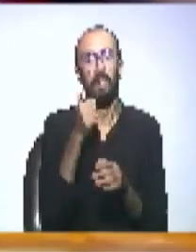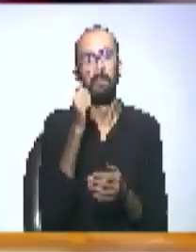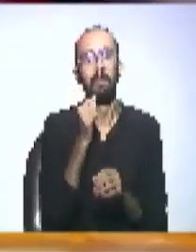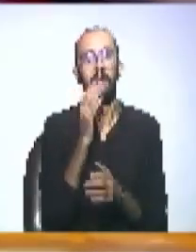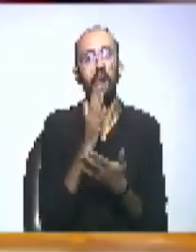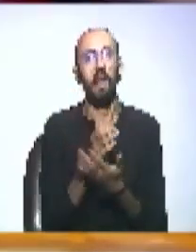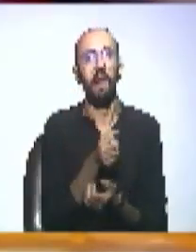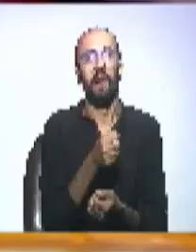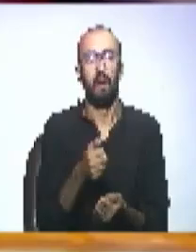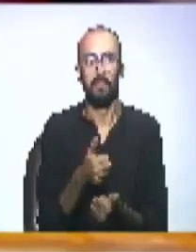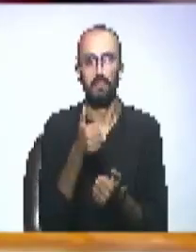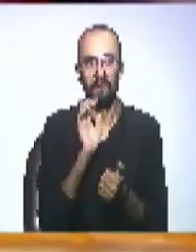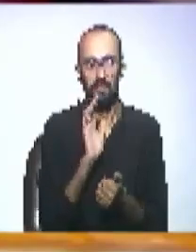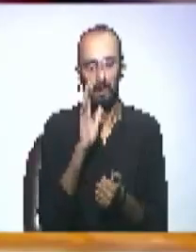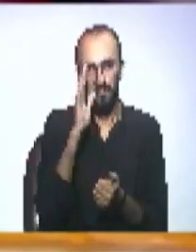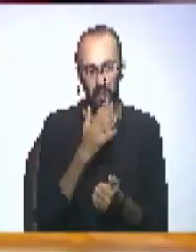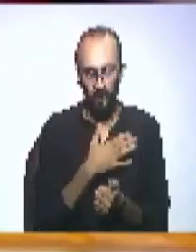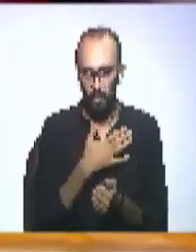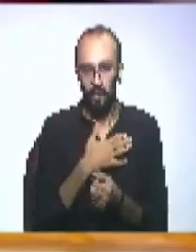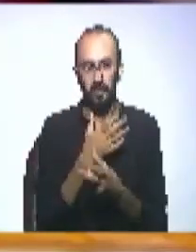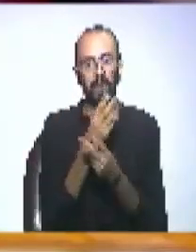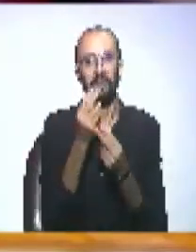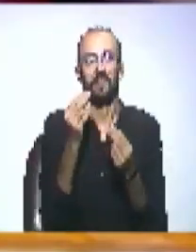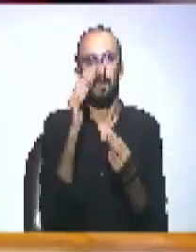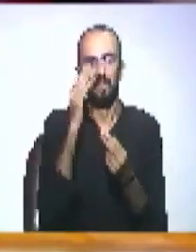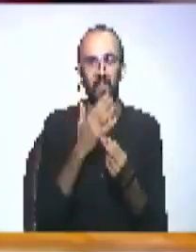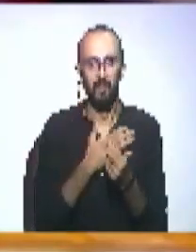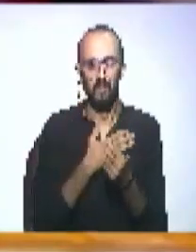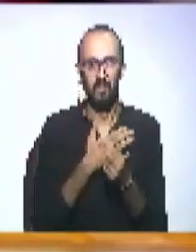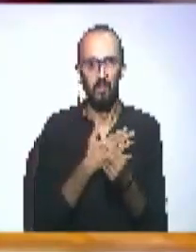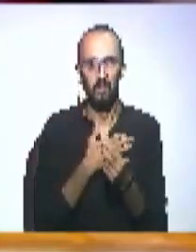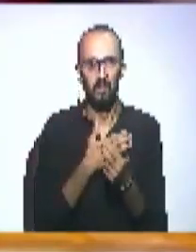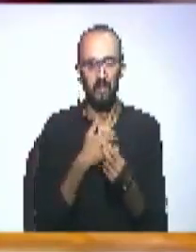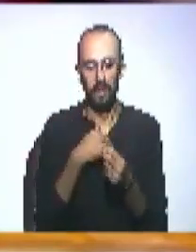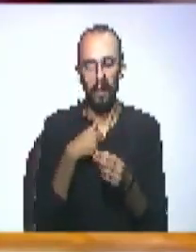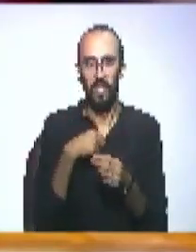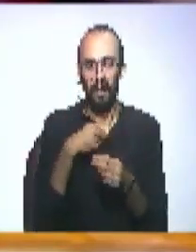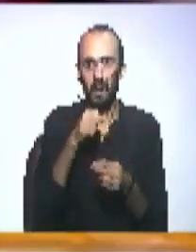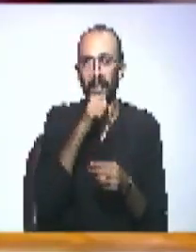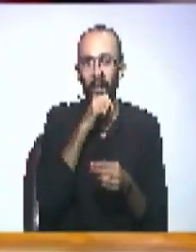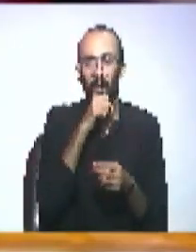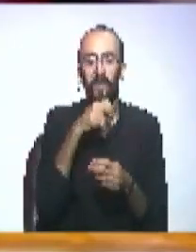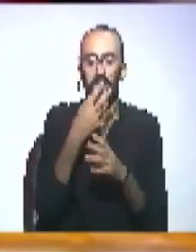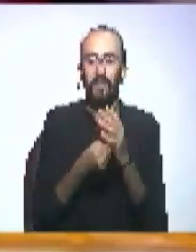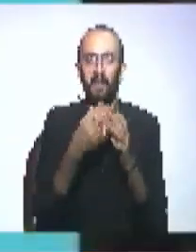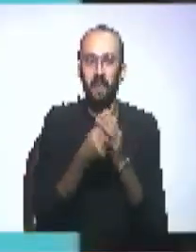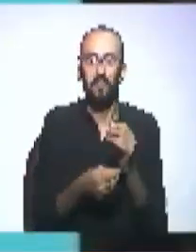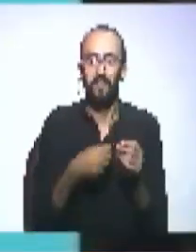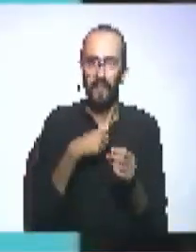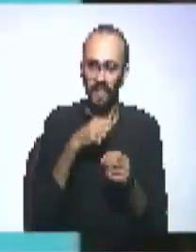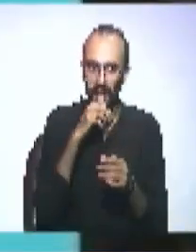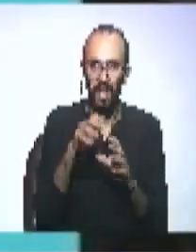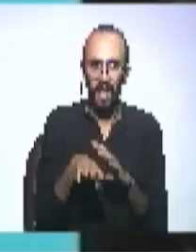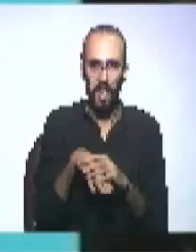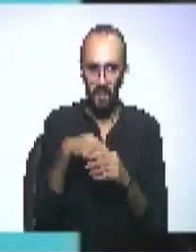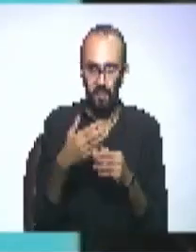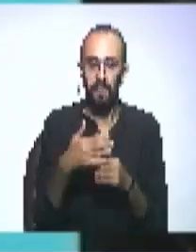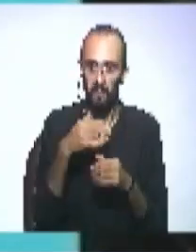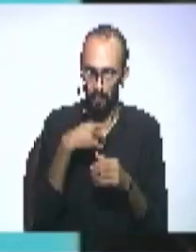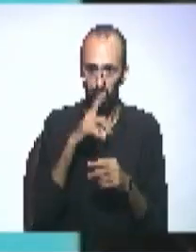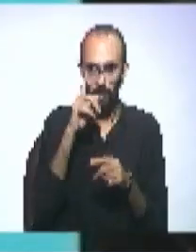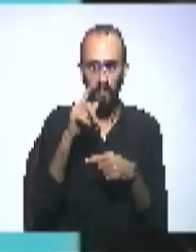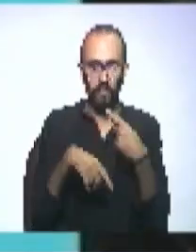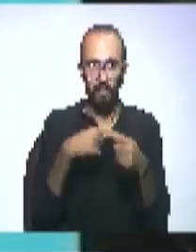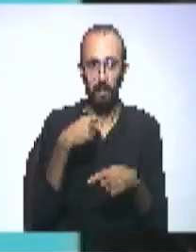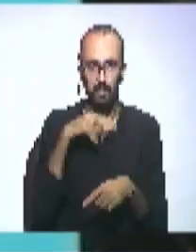رب يخليك لينا. ربنا يخليك. بعتنا للاطفال قوي، انا جده بس بعمل لبنت بنتي. ربنا يخليكي. ولسه هنعمل حاجات تانية تابعين الحلقات اللي